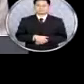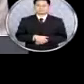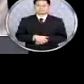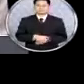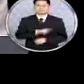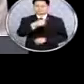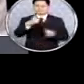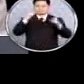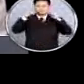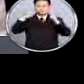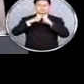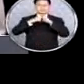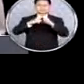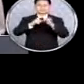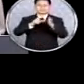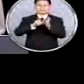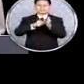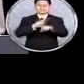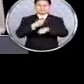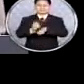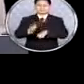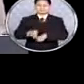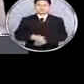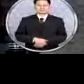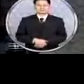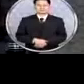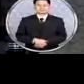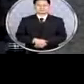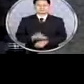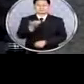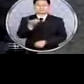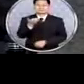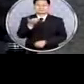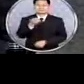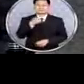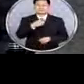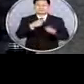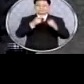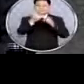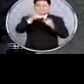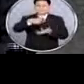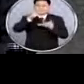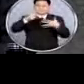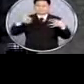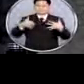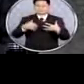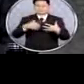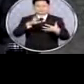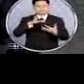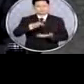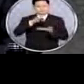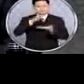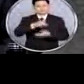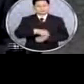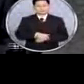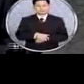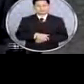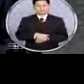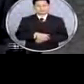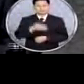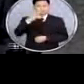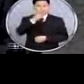请宋楚瑜先生回答，时间是1分30秒。 刚刚李先生所提的这个问题特别谈到了，就是因